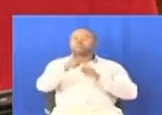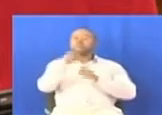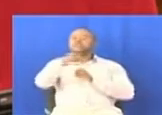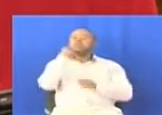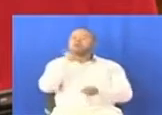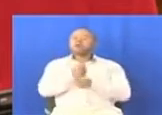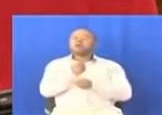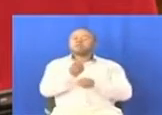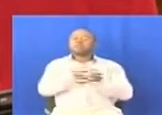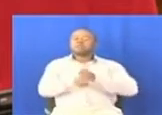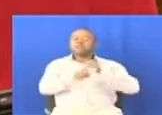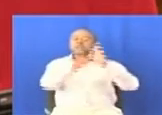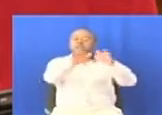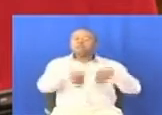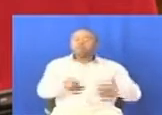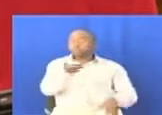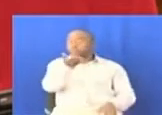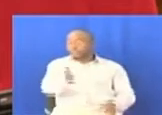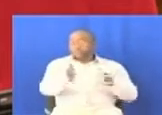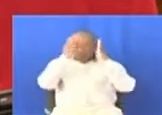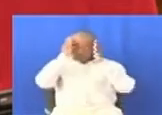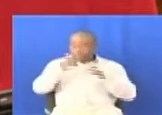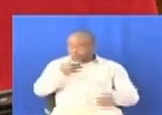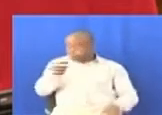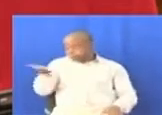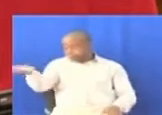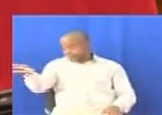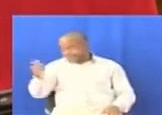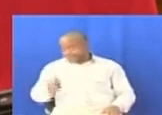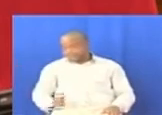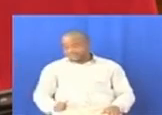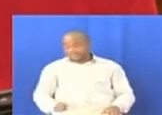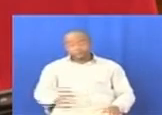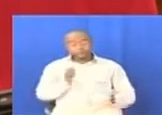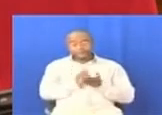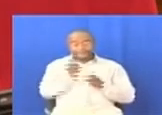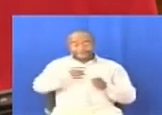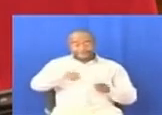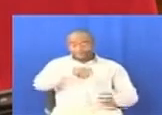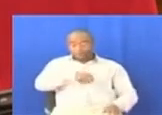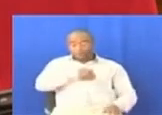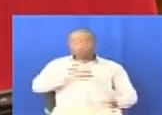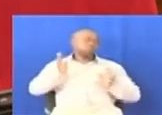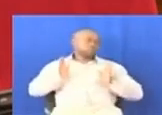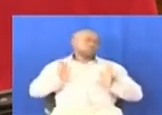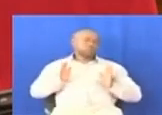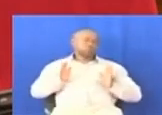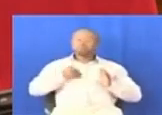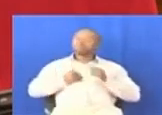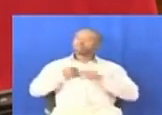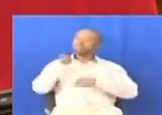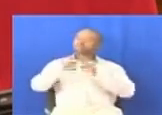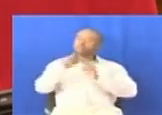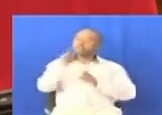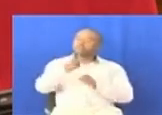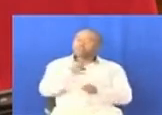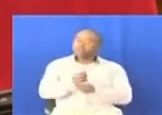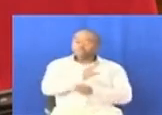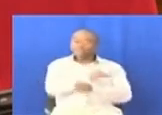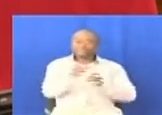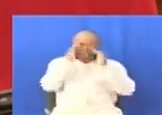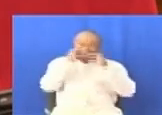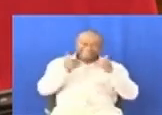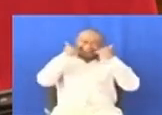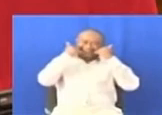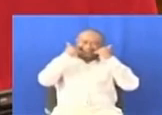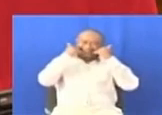ndani ya bunge lako Mheshimiwa Spika, kwa kweli hatuna hofu, unatuona tunaendelea, tunafurahi,